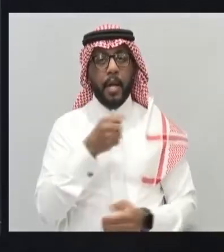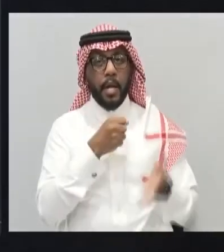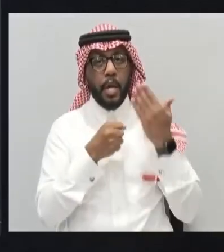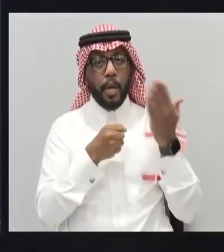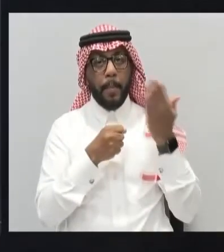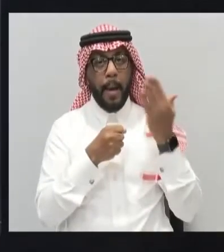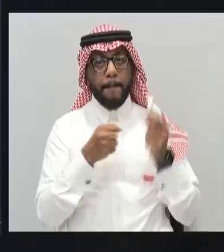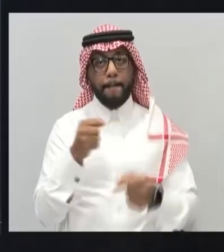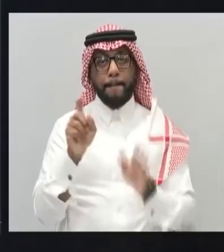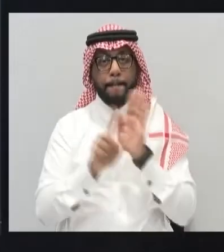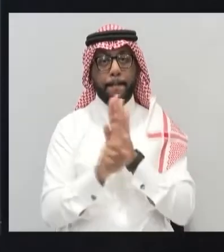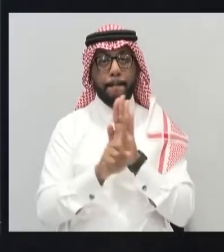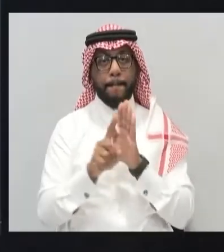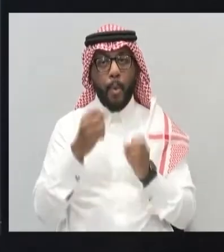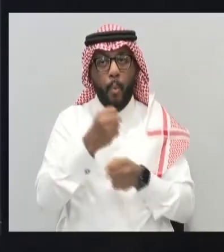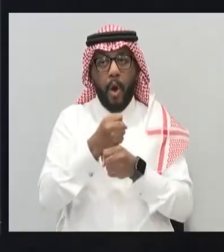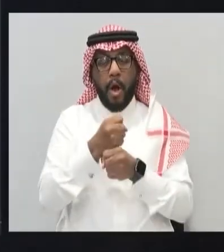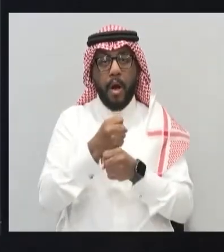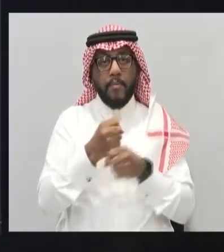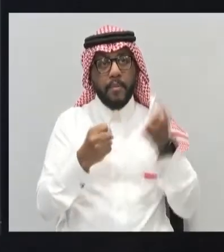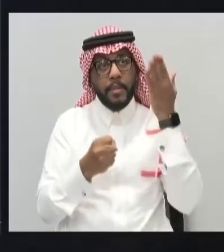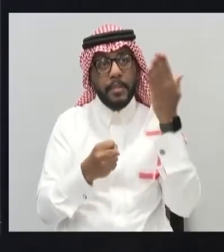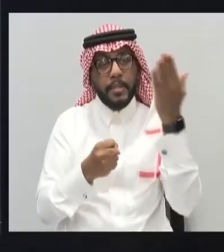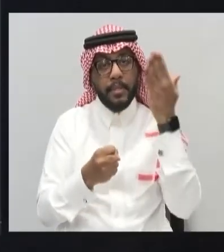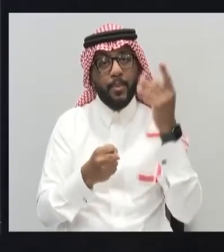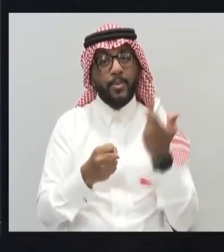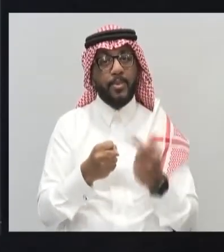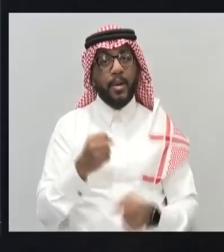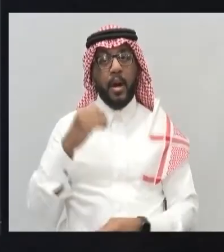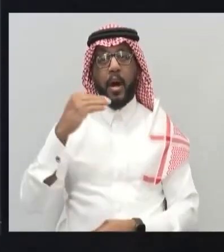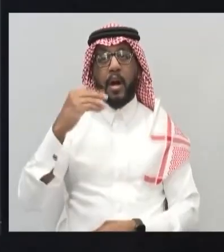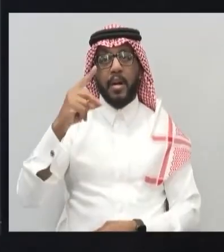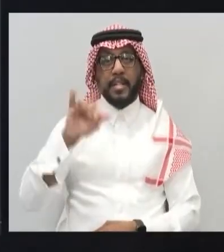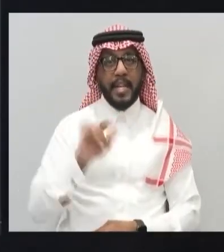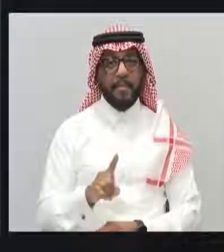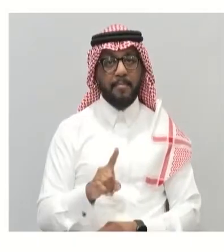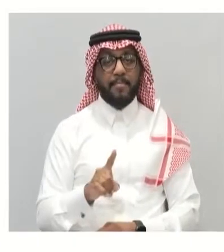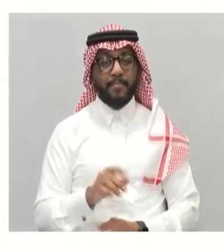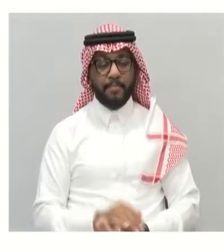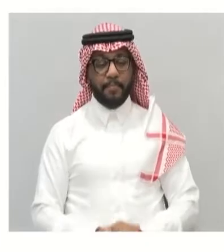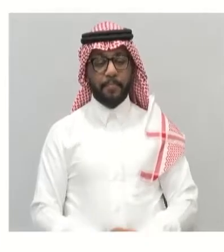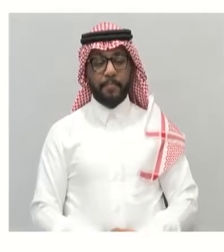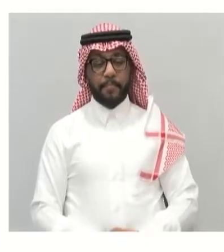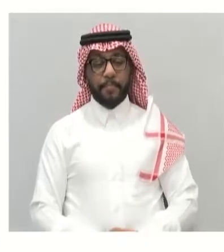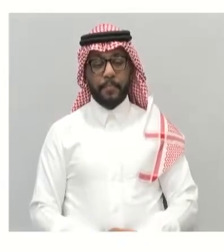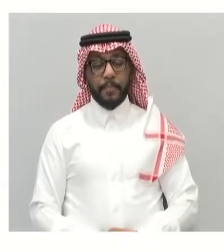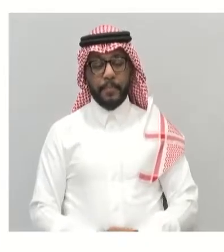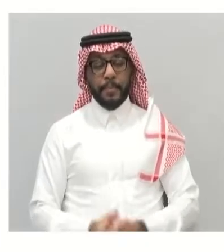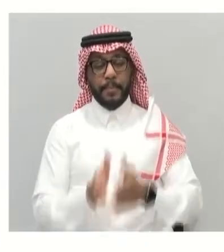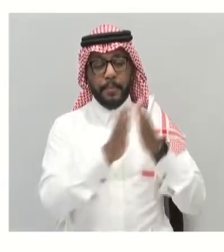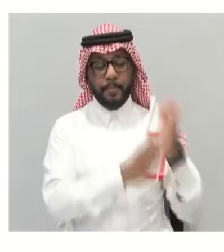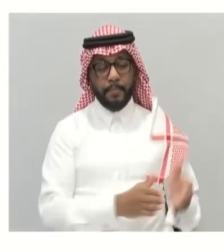منشدا وخطيبا كلها تعبر ماذا عن حال صاحب الحال عند حدوث الفعل